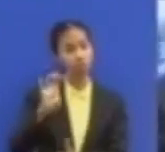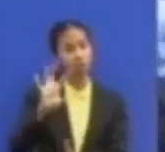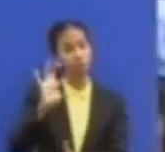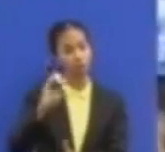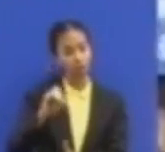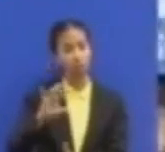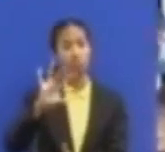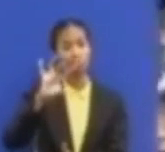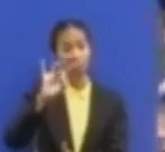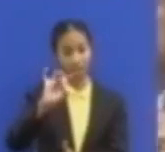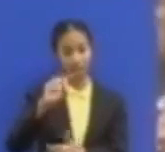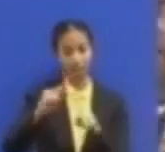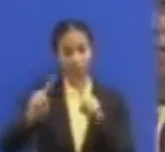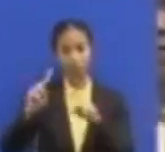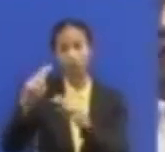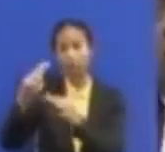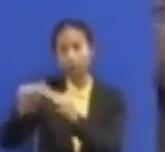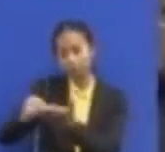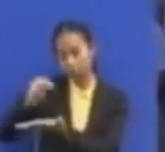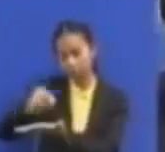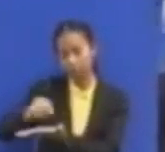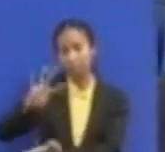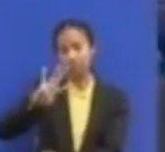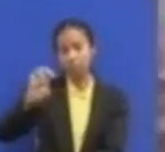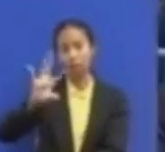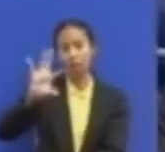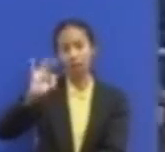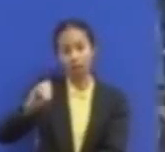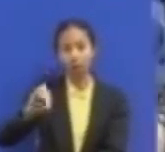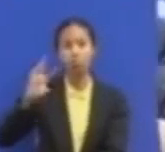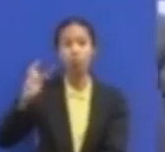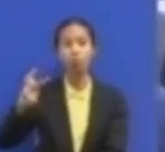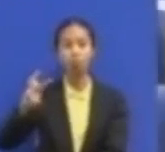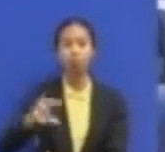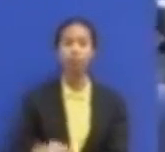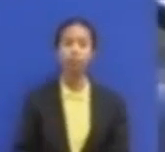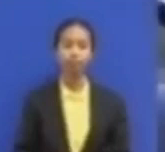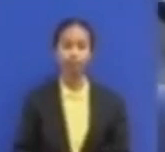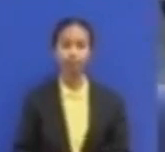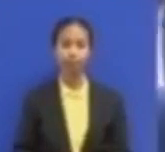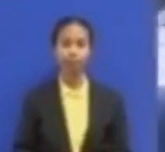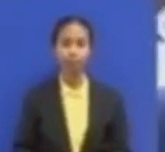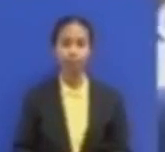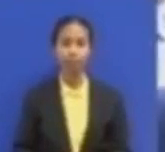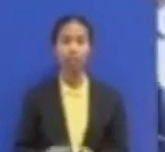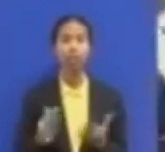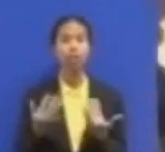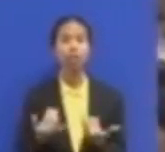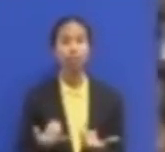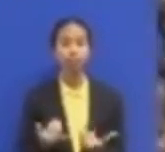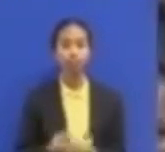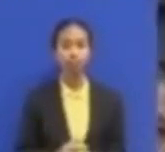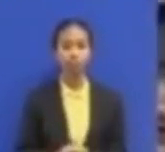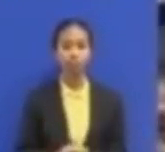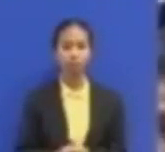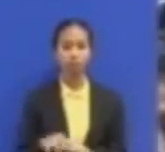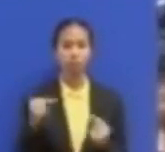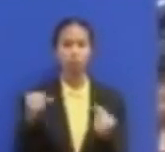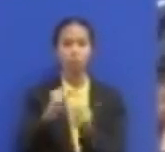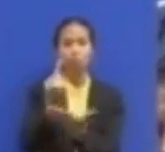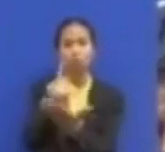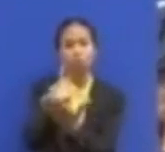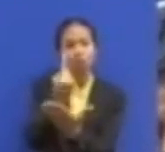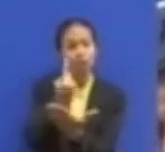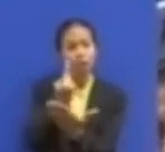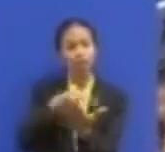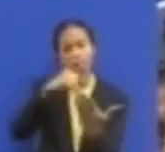งชื่อประชุมวันนี้496คนนะครับก็ต้องบอกว่าผู้แทนปวงชนชาวไทยจ